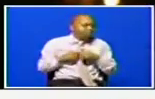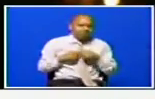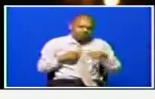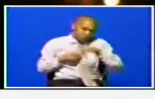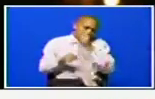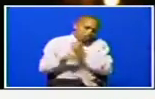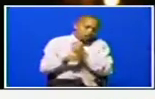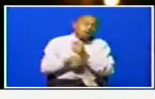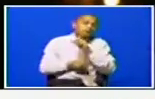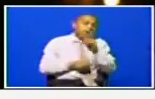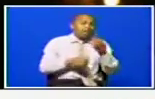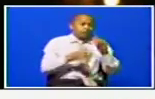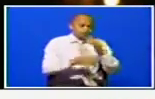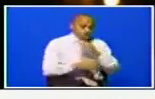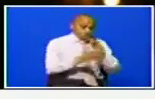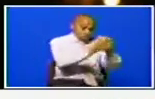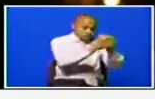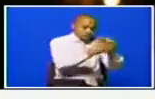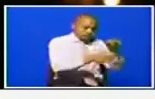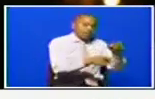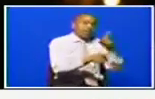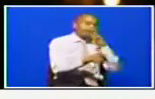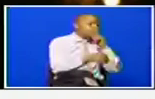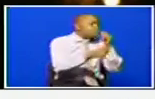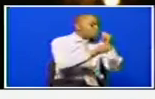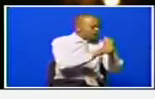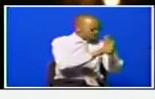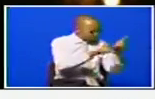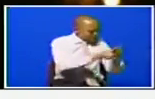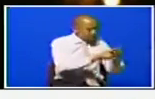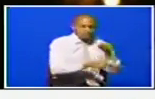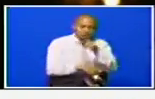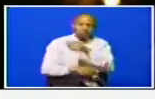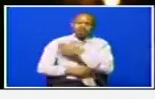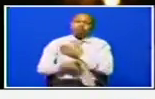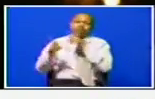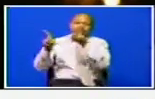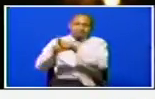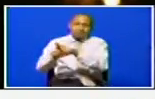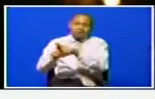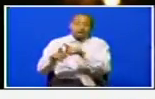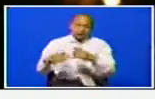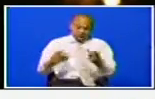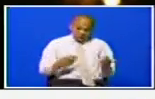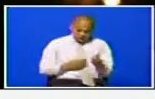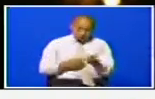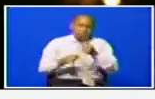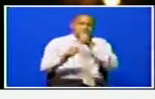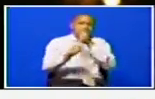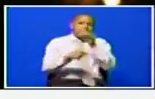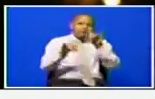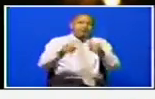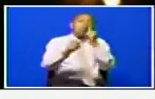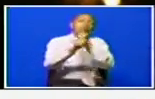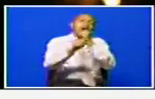jambo nataka kuona Jubilee wakisema, na pia NASA kusema ndio tunaona shida lakini tuko hapa, tunangangania, tunashughulikia. Lakini hilo